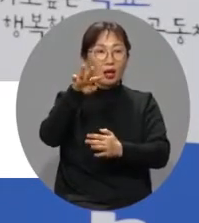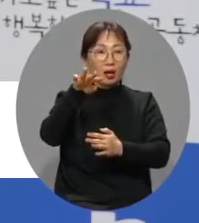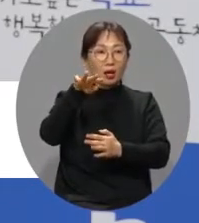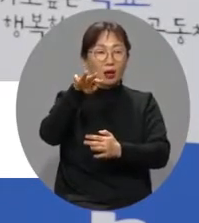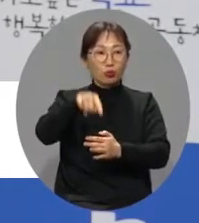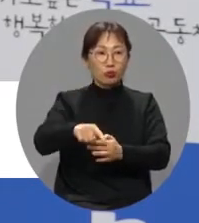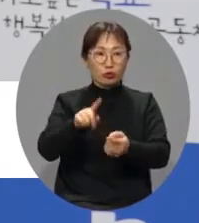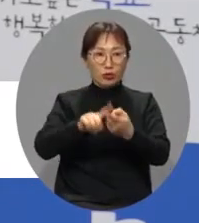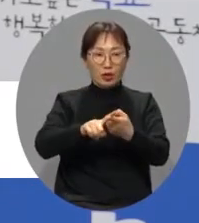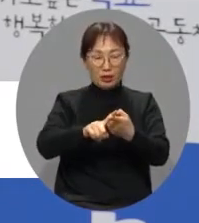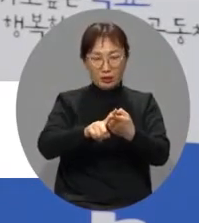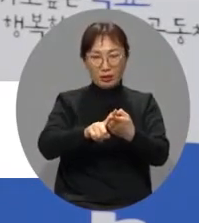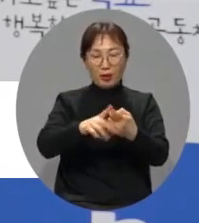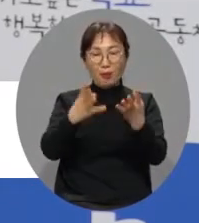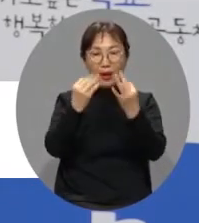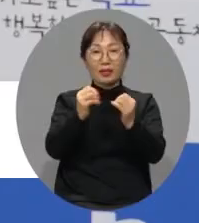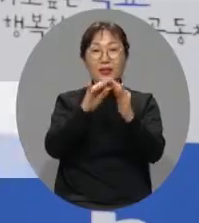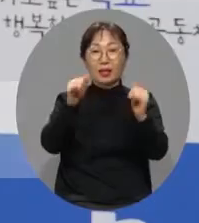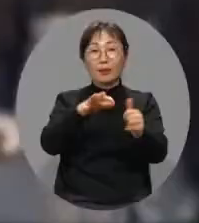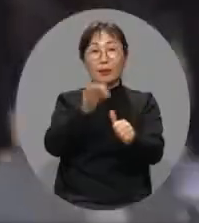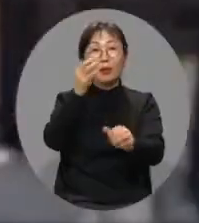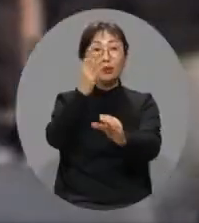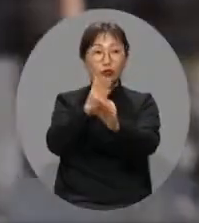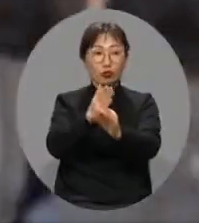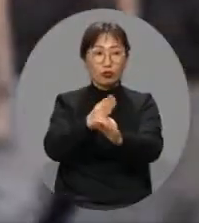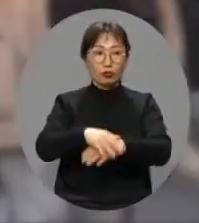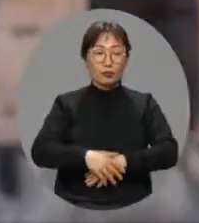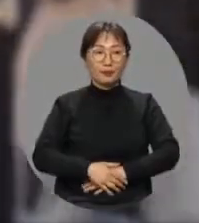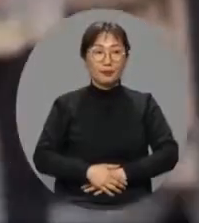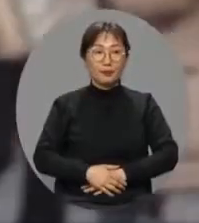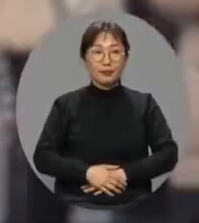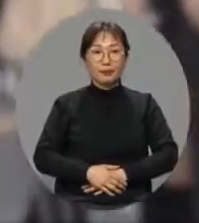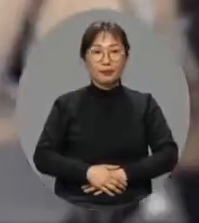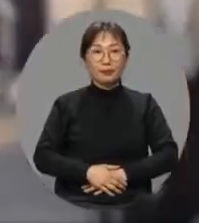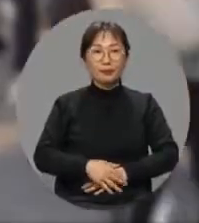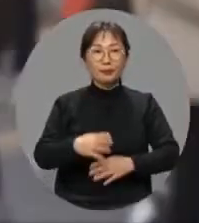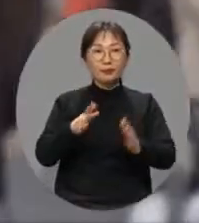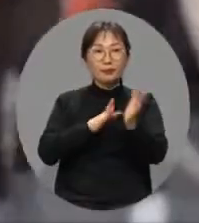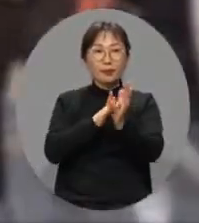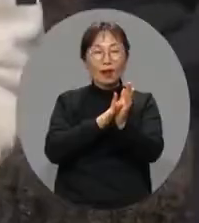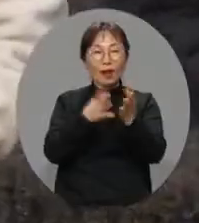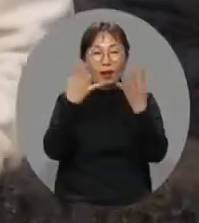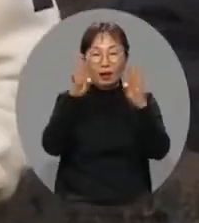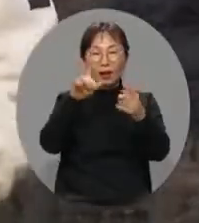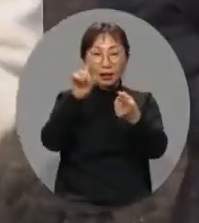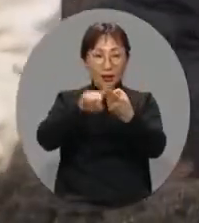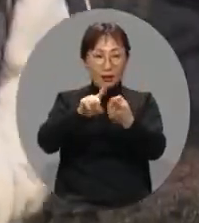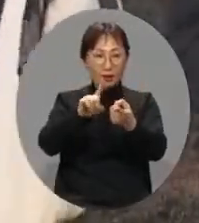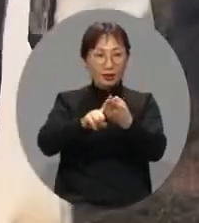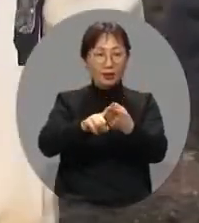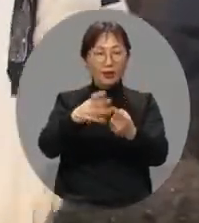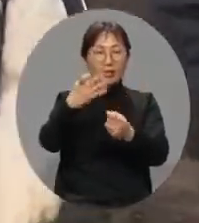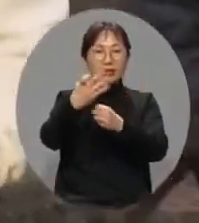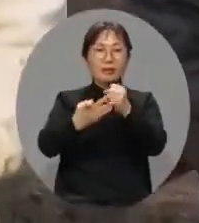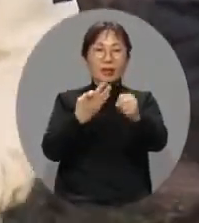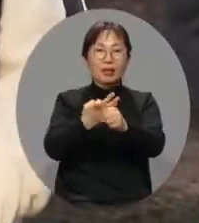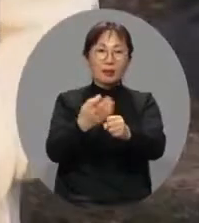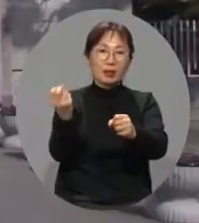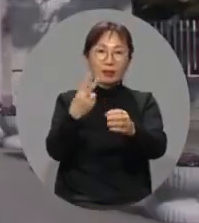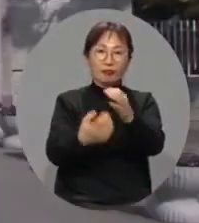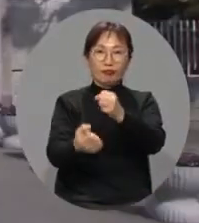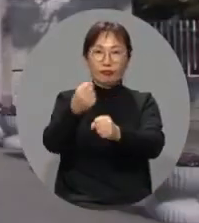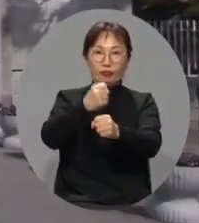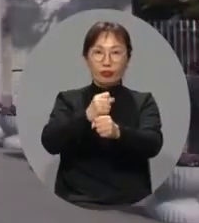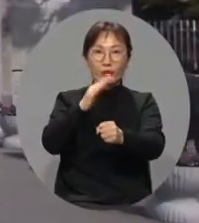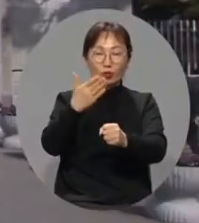많은 인원으로 선발하고 있기 때문에 약학대학 학부생 선발도 14년만에 제기됩니다